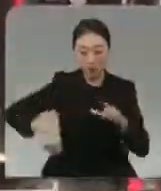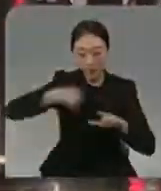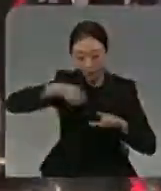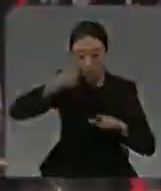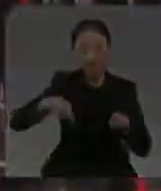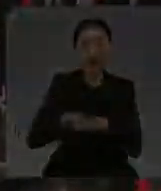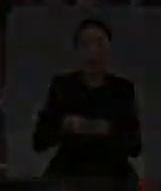thiết